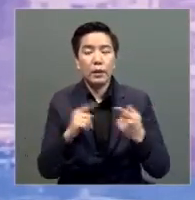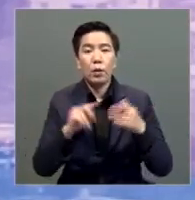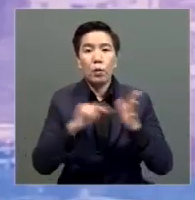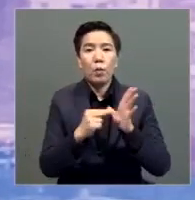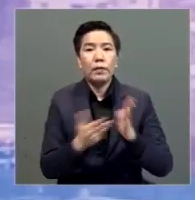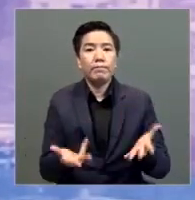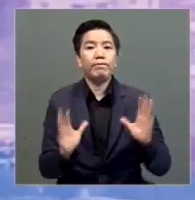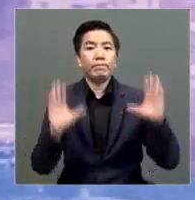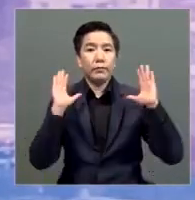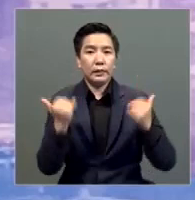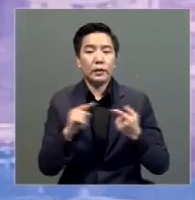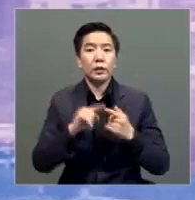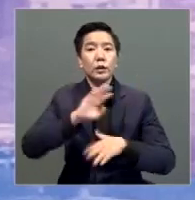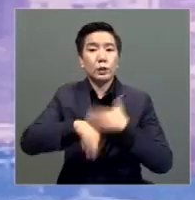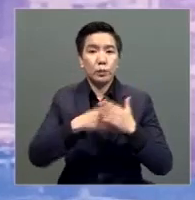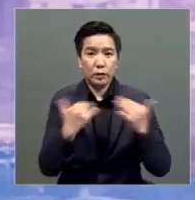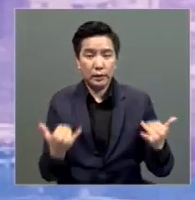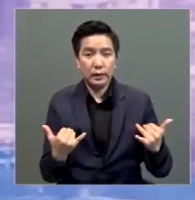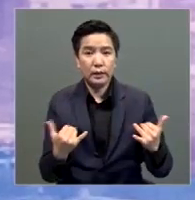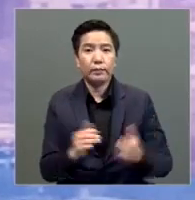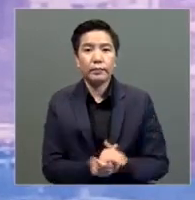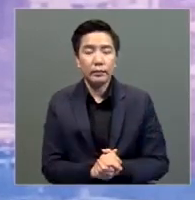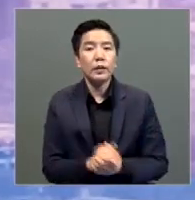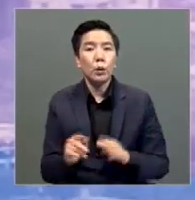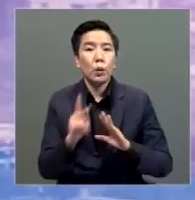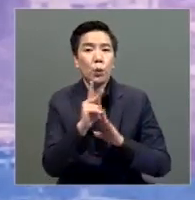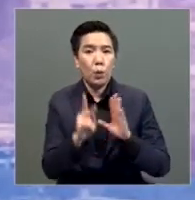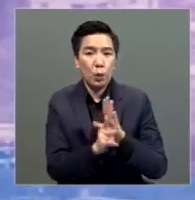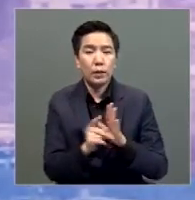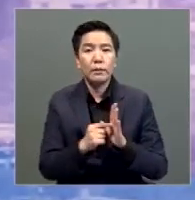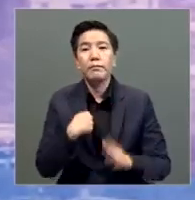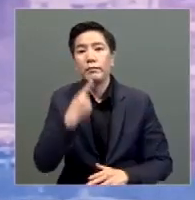มันคือแค่นั้นทั้งหมดเนี่ยครับคือข้อกำหนดที่ต้องการมาเรียนให้ทราบ